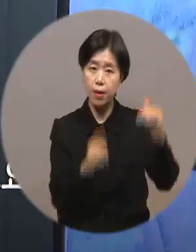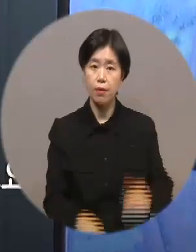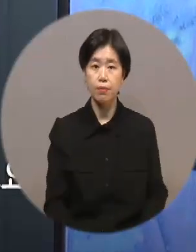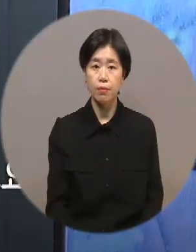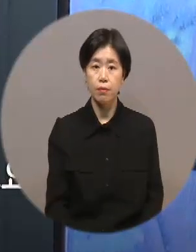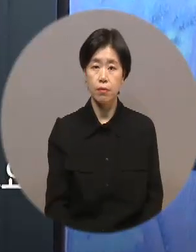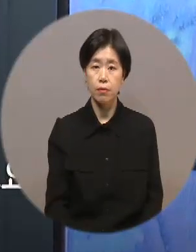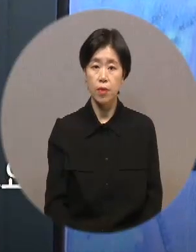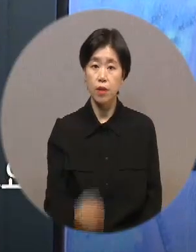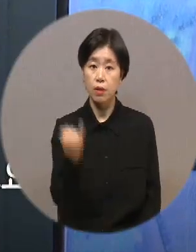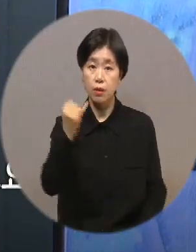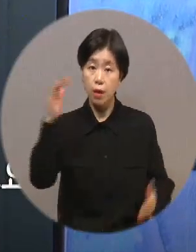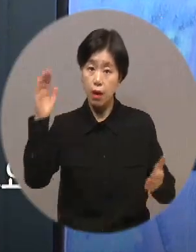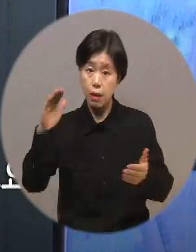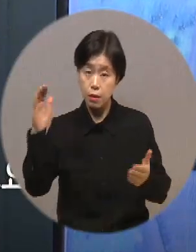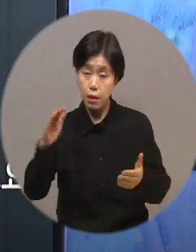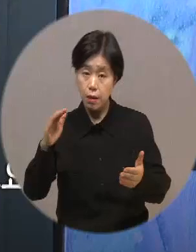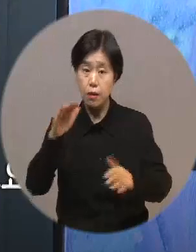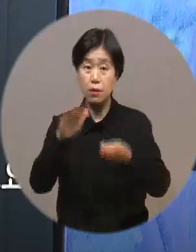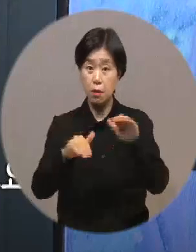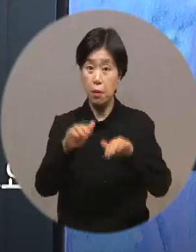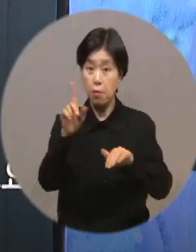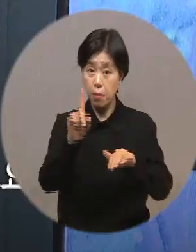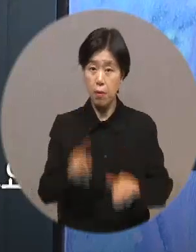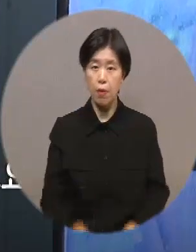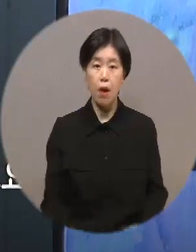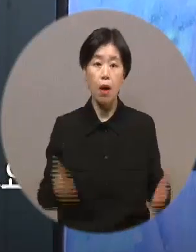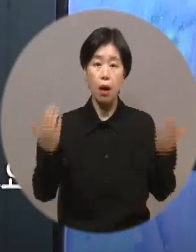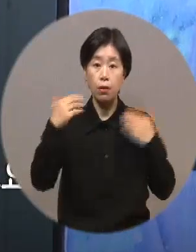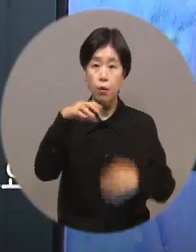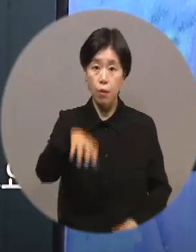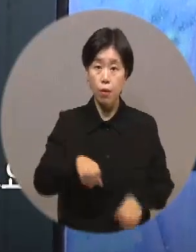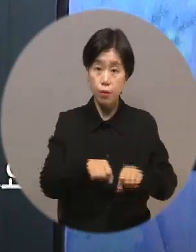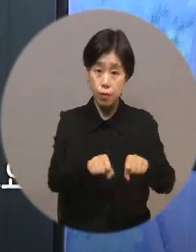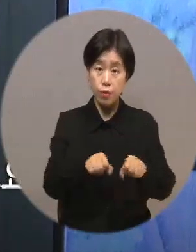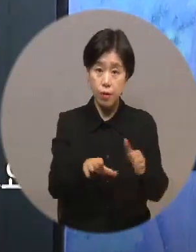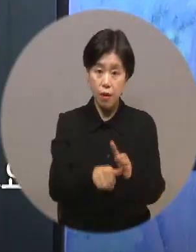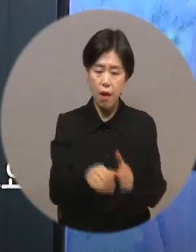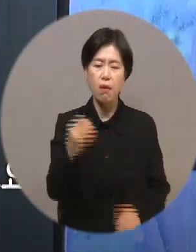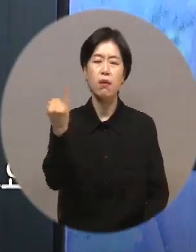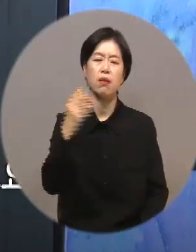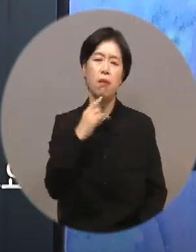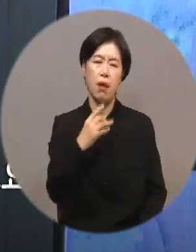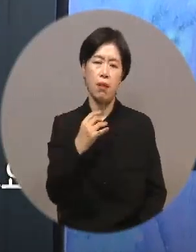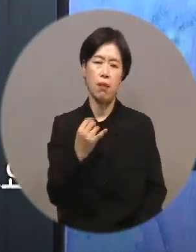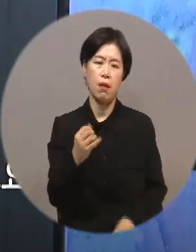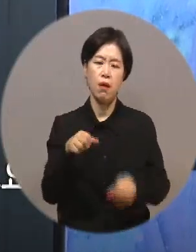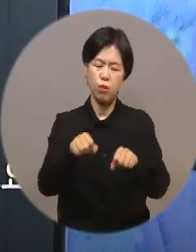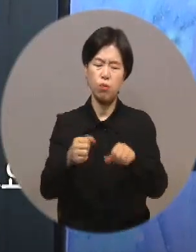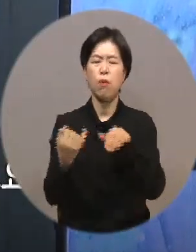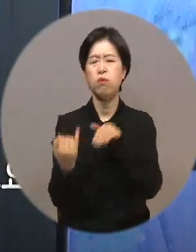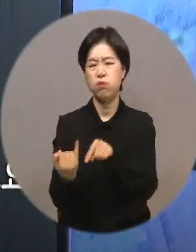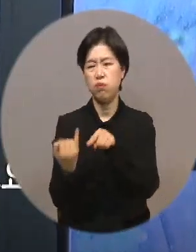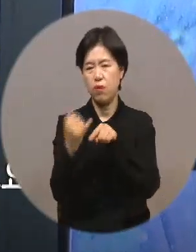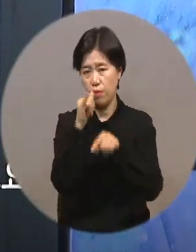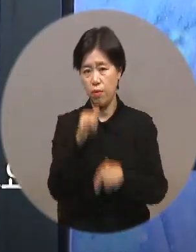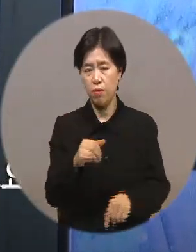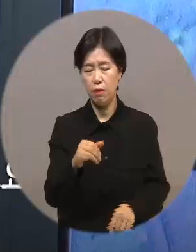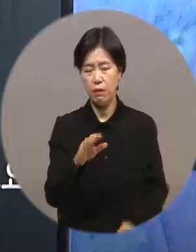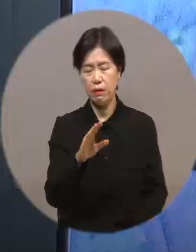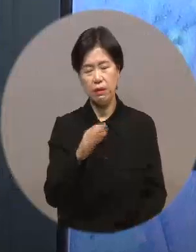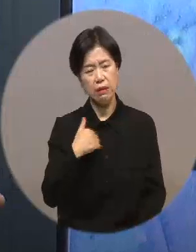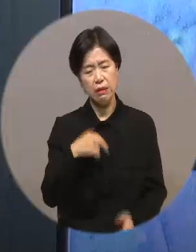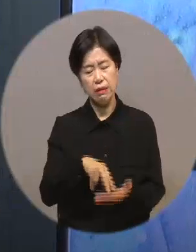여학생이라고 해서 받았던 차별은 학교에서 이렇게 늘 청소하면 여자들 지키고 그런 것들이 너무